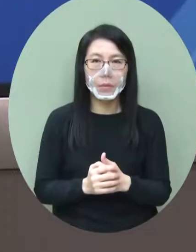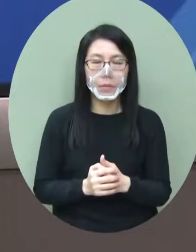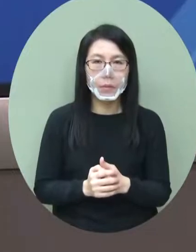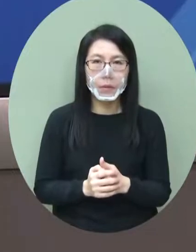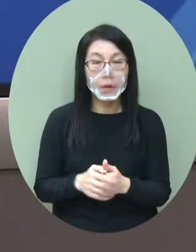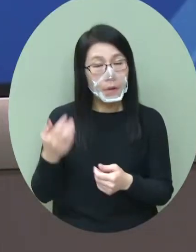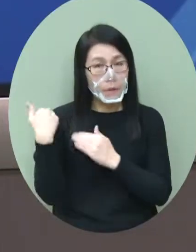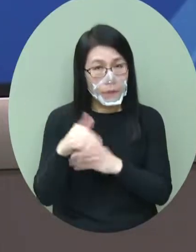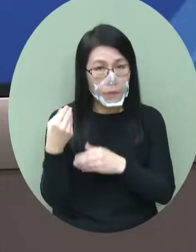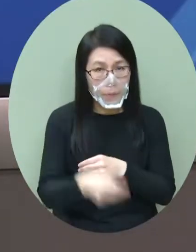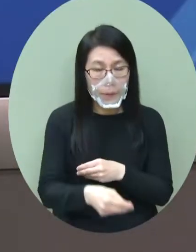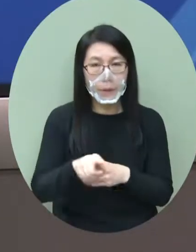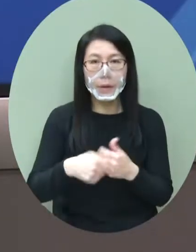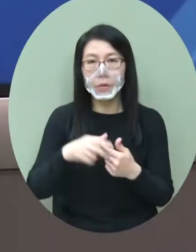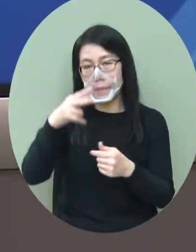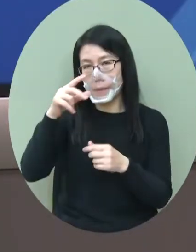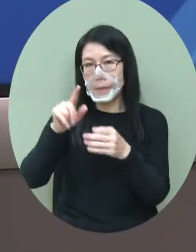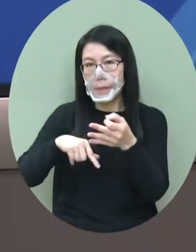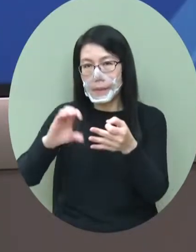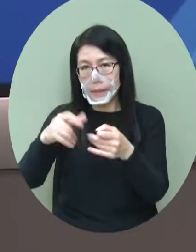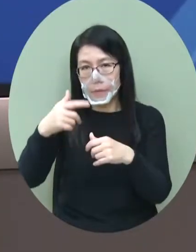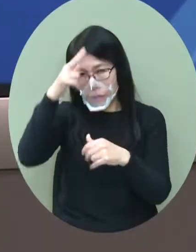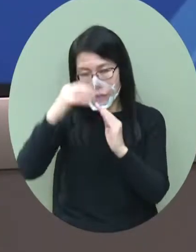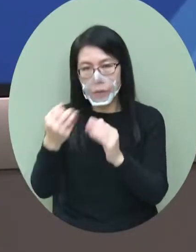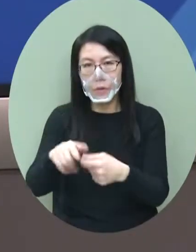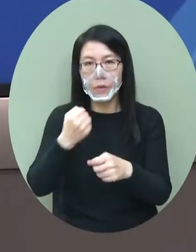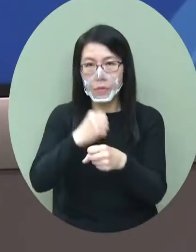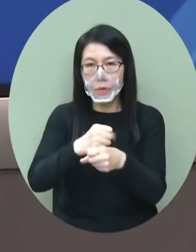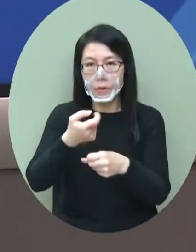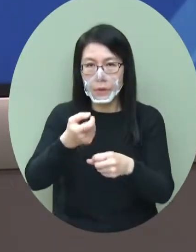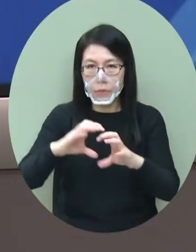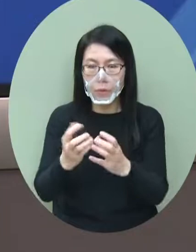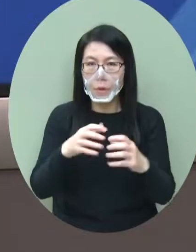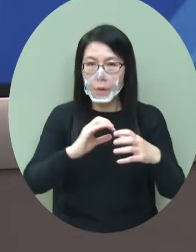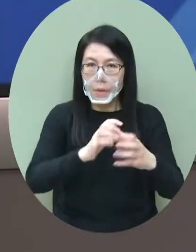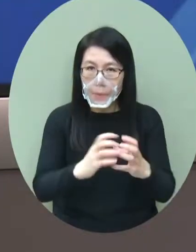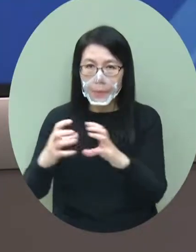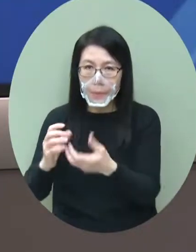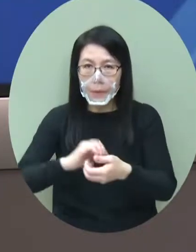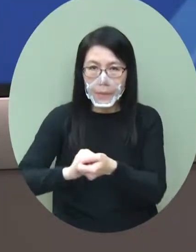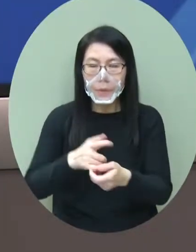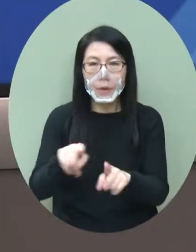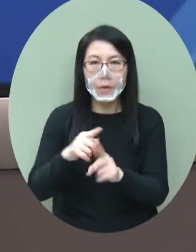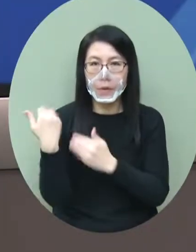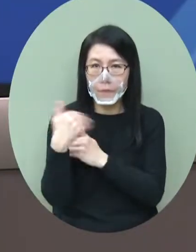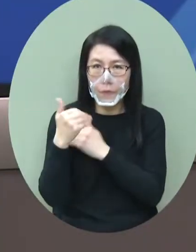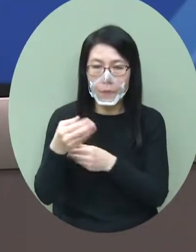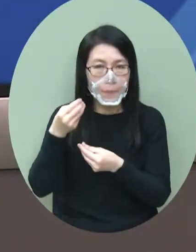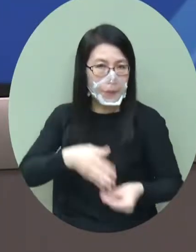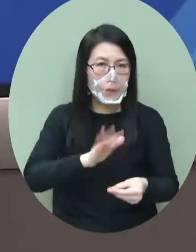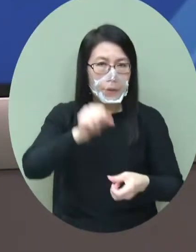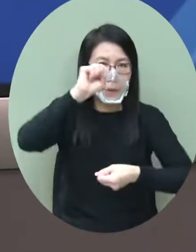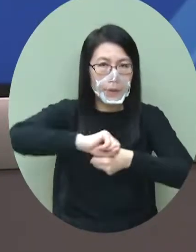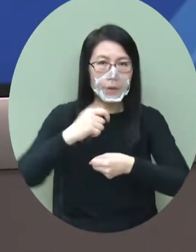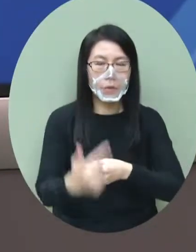跟内地的工作组紧密合作。还有我跟陈帆局长那方面也会确保物流